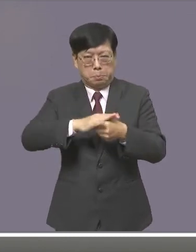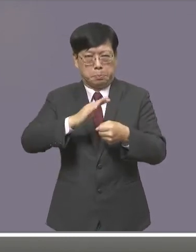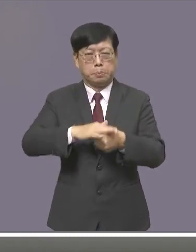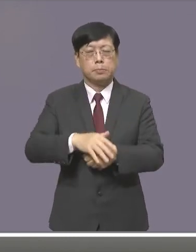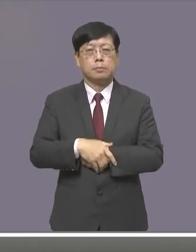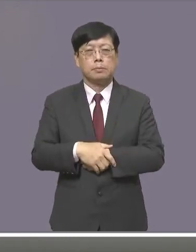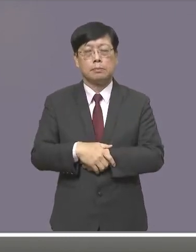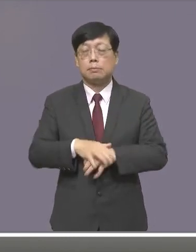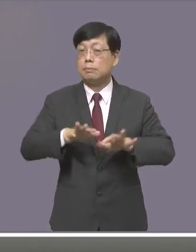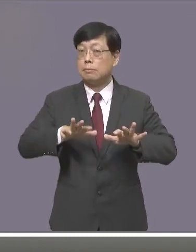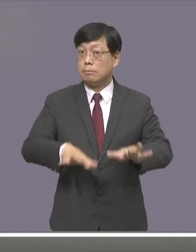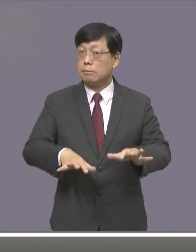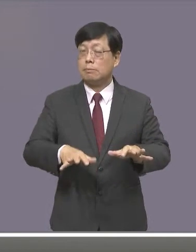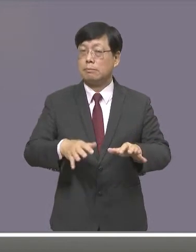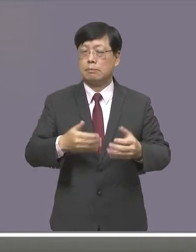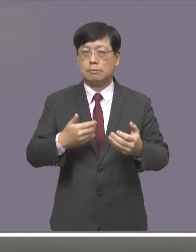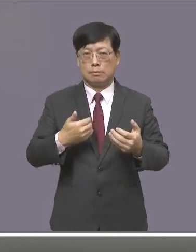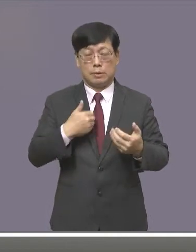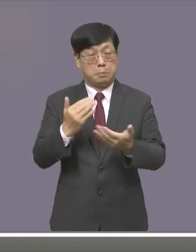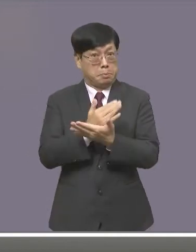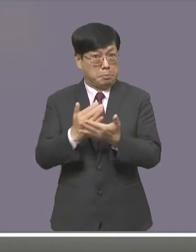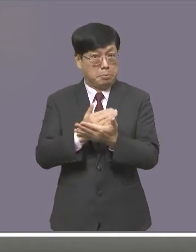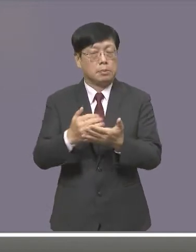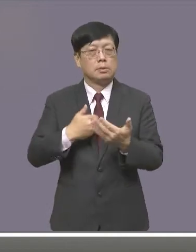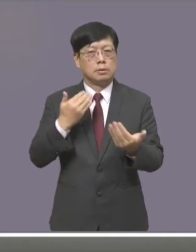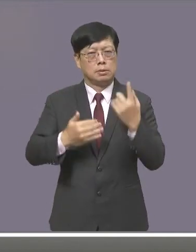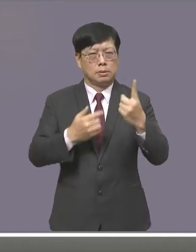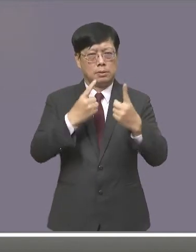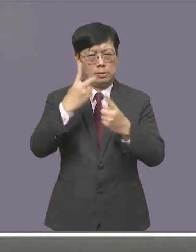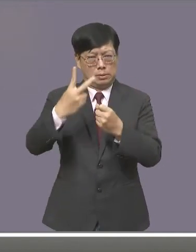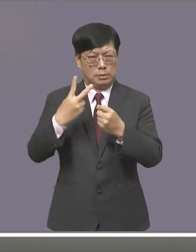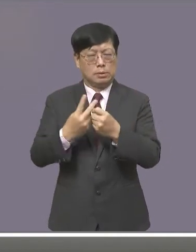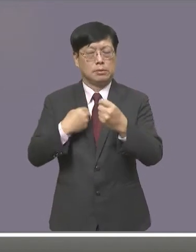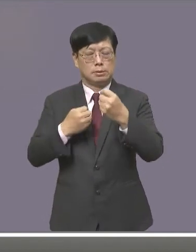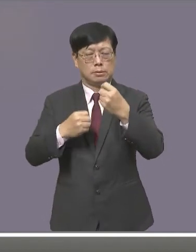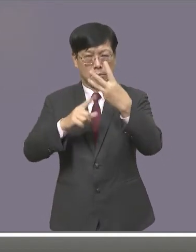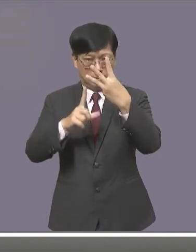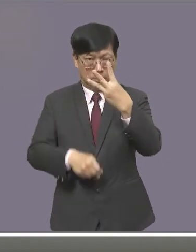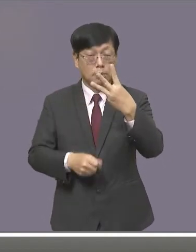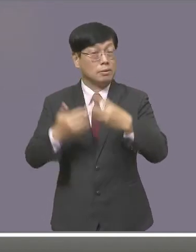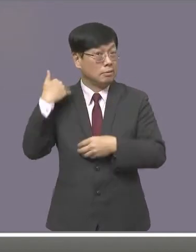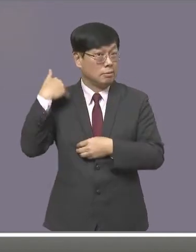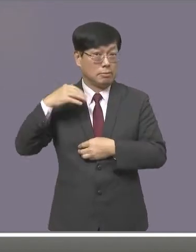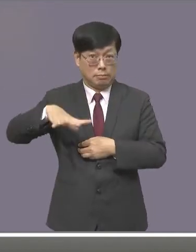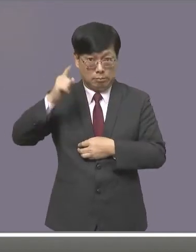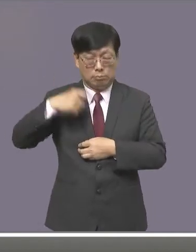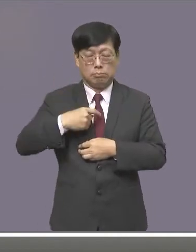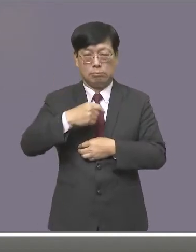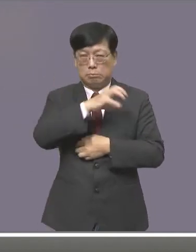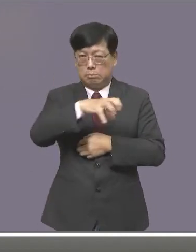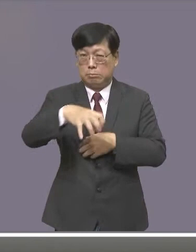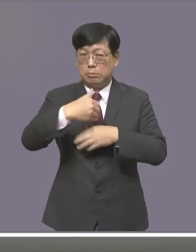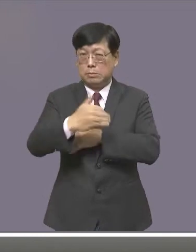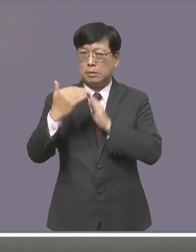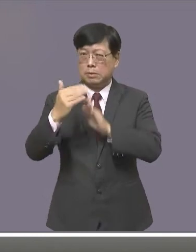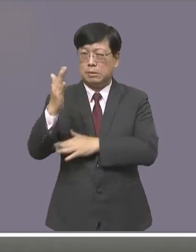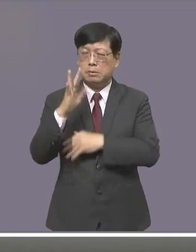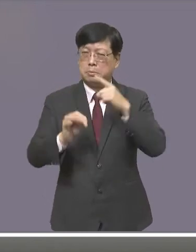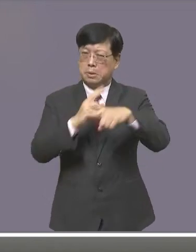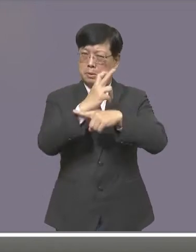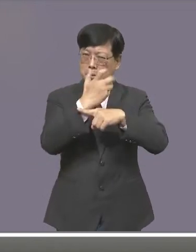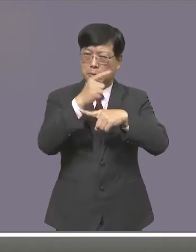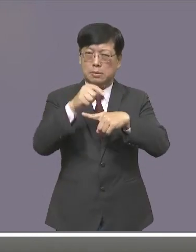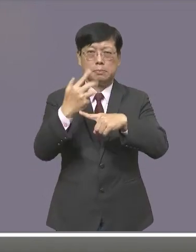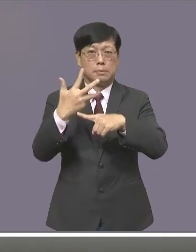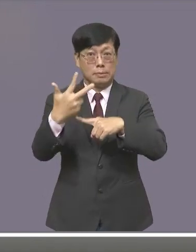以目前在我们评鉴的时候是112年3月，所以当初大概各县市政府只完成了